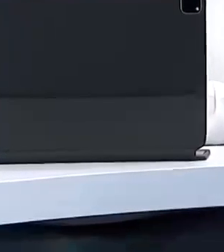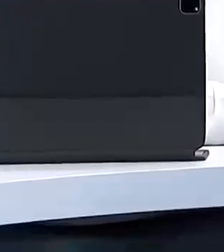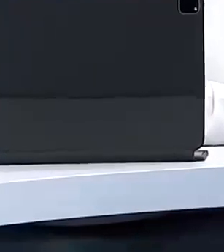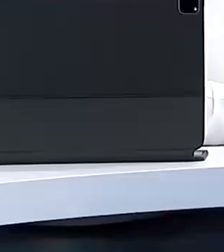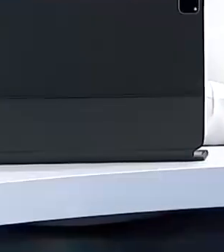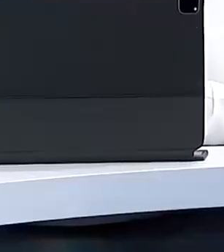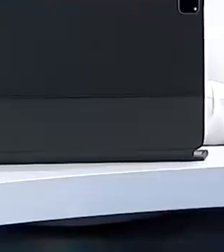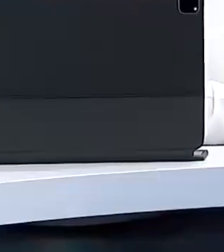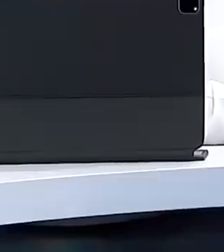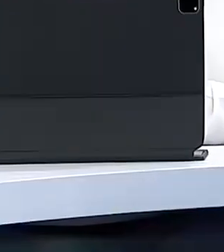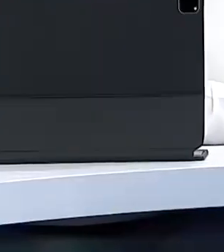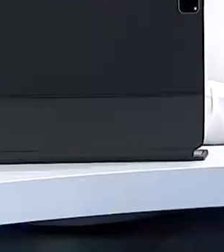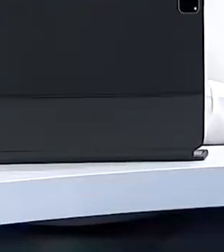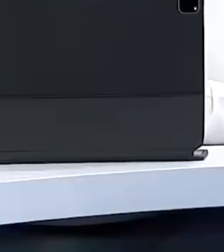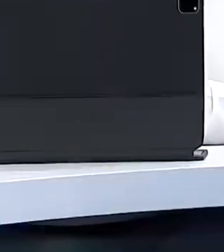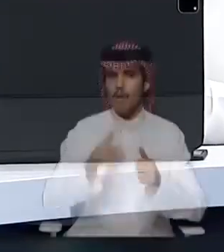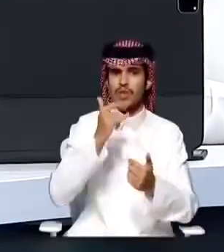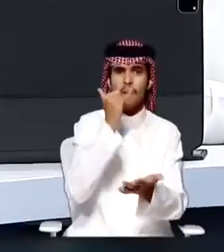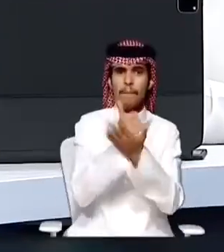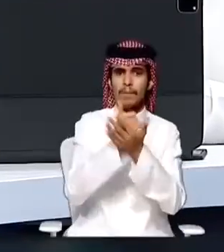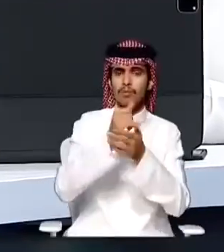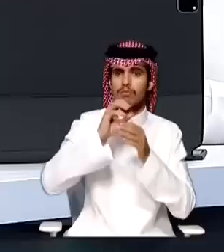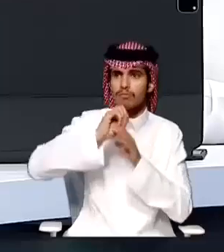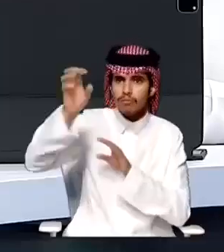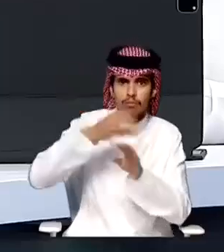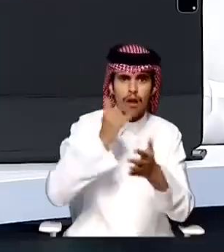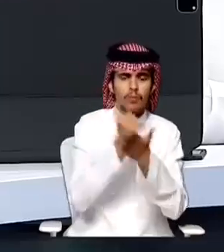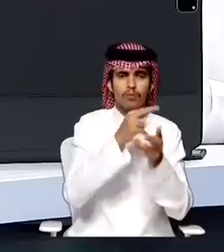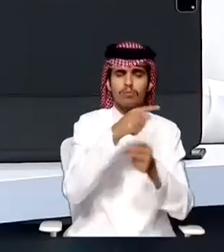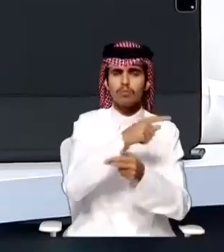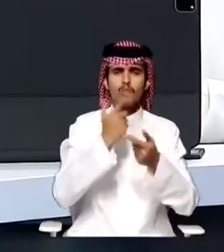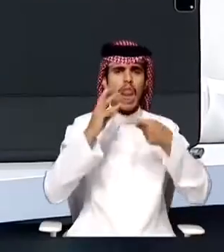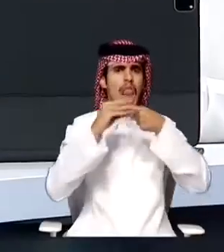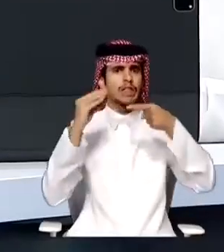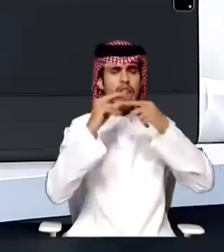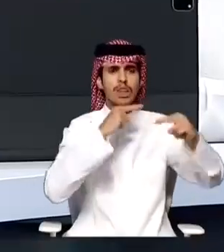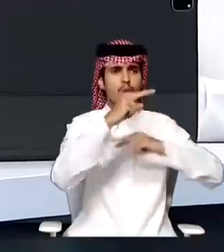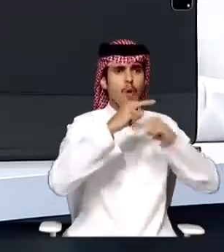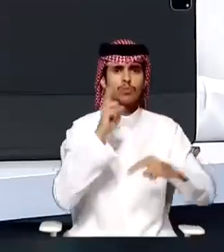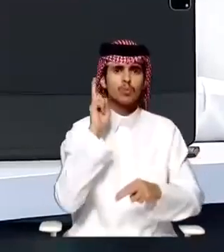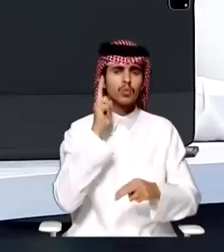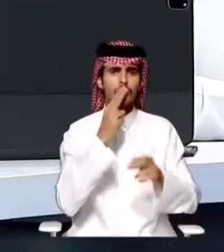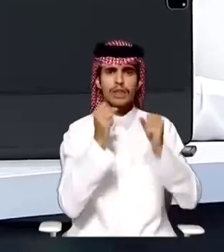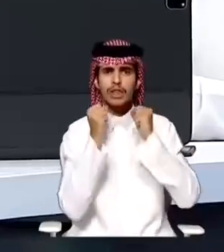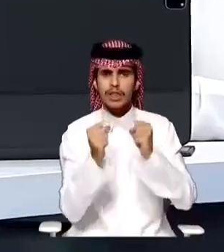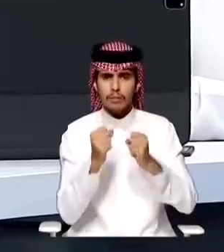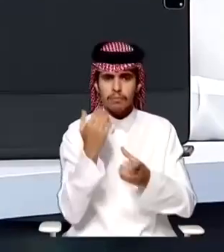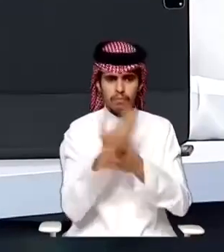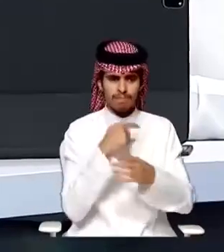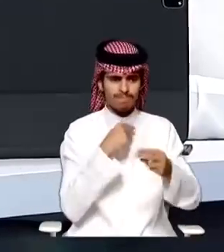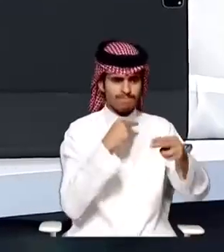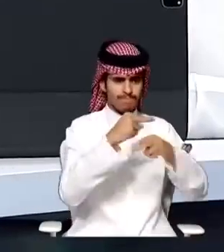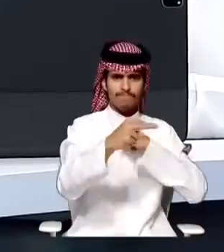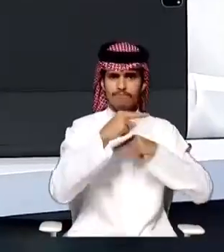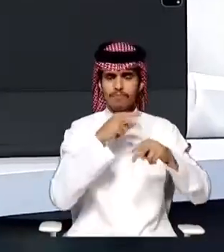ما ذكرنا انه كثير الاتصالات ا كذلك ايضا البعض المناديب لا يتحدث لغه العربيه فصعب اني اتحدث مع